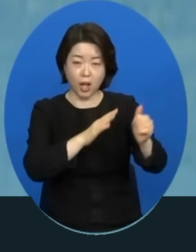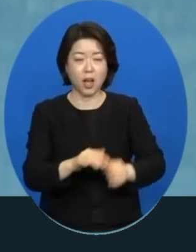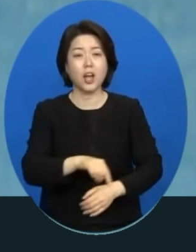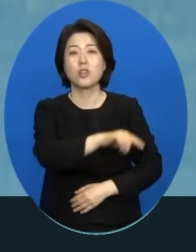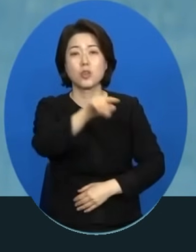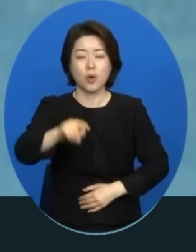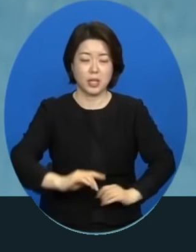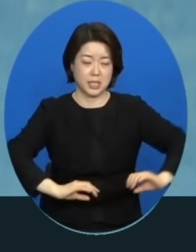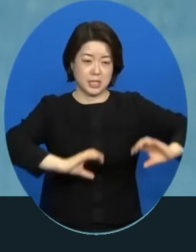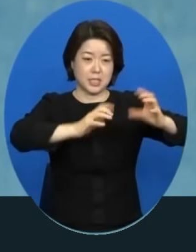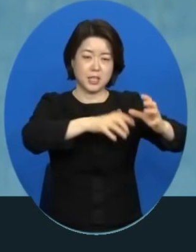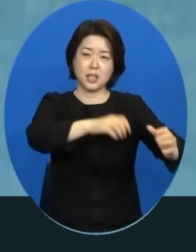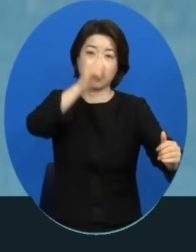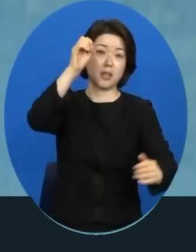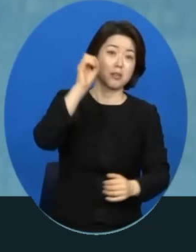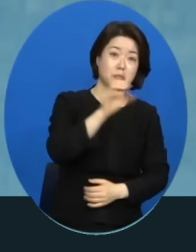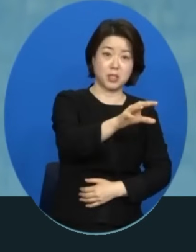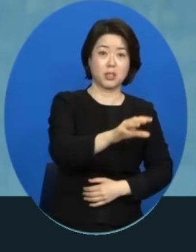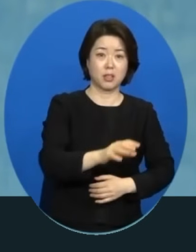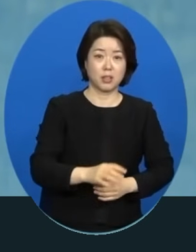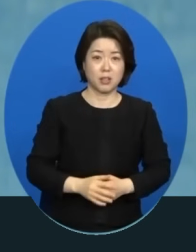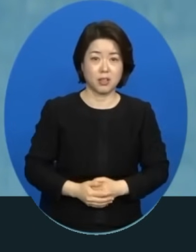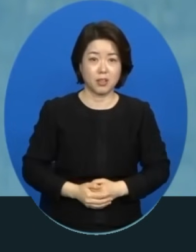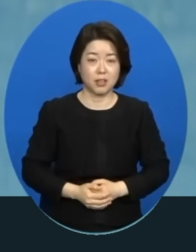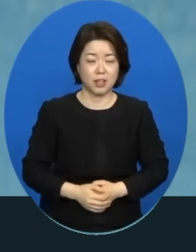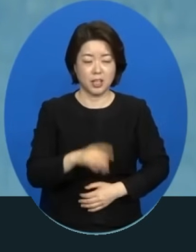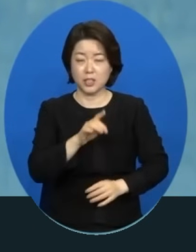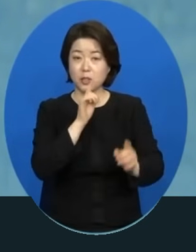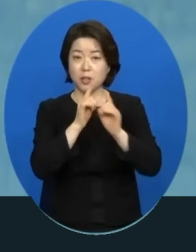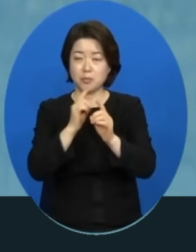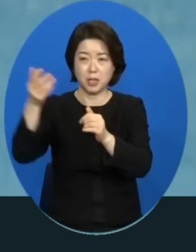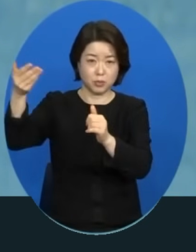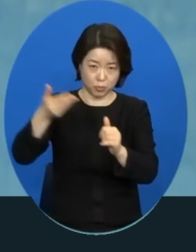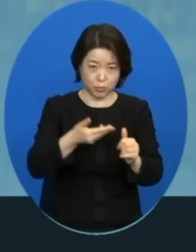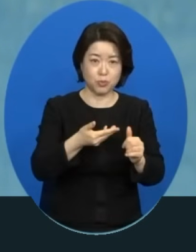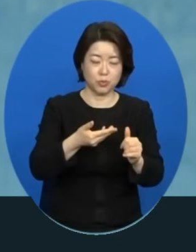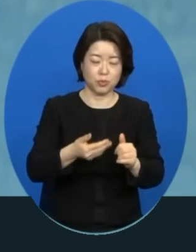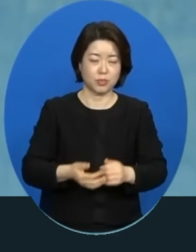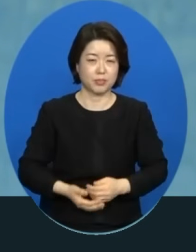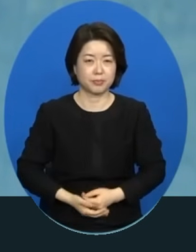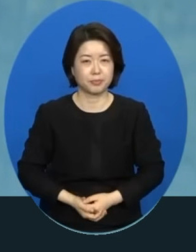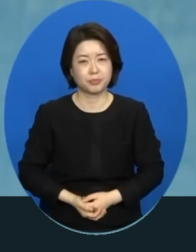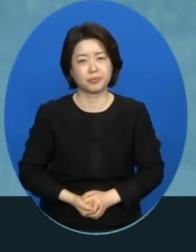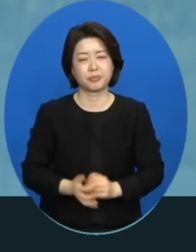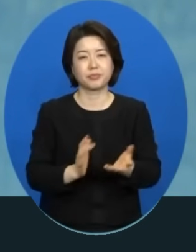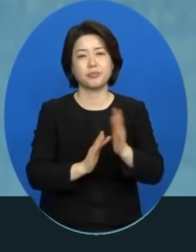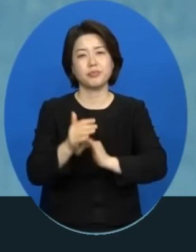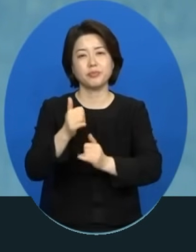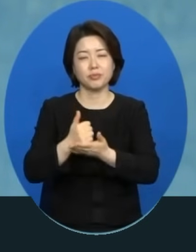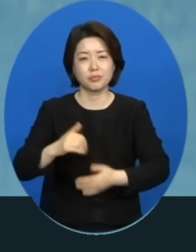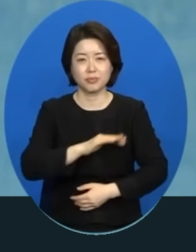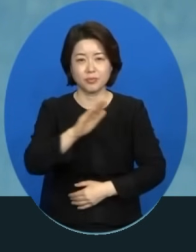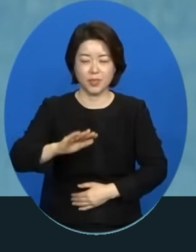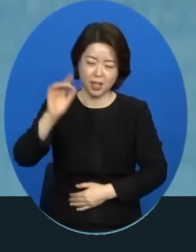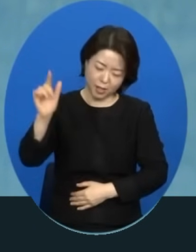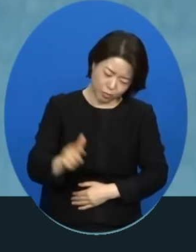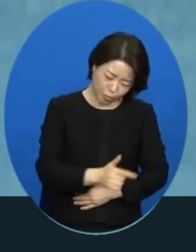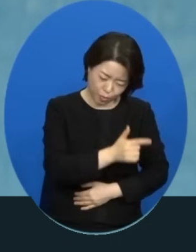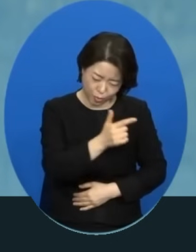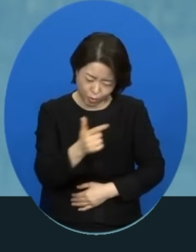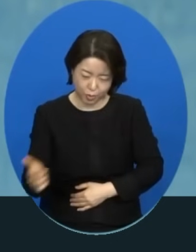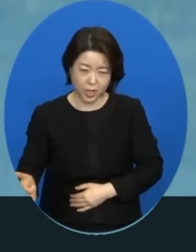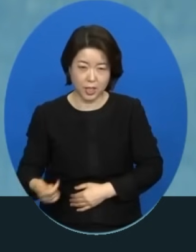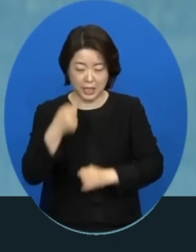세상의 빛이다 세상의 빛이라고 말씀을 하셨어요. 그러니까 예수님은 우리가 하루 종일